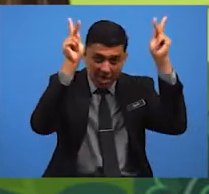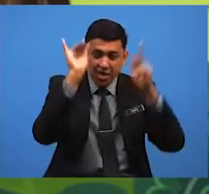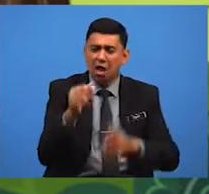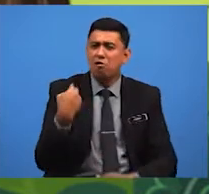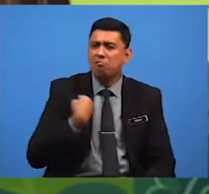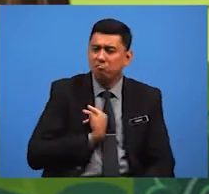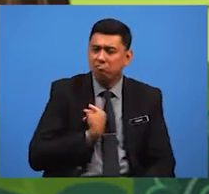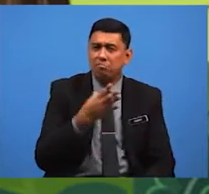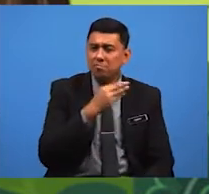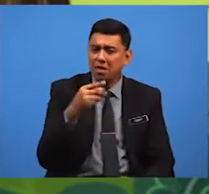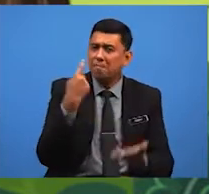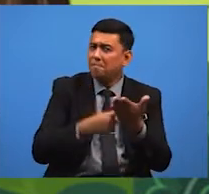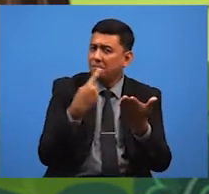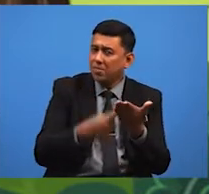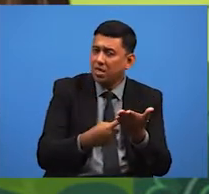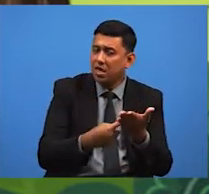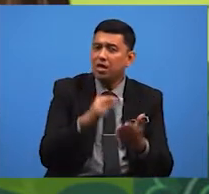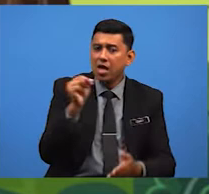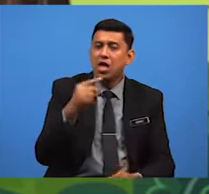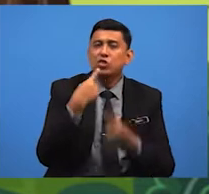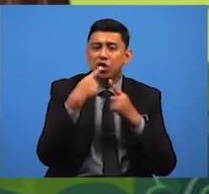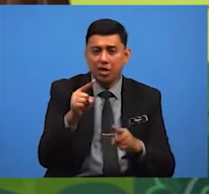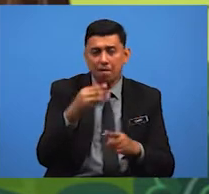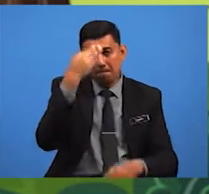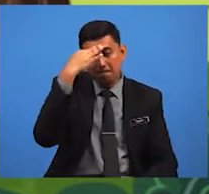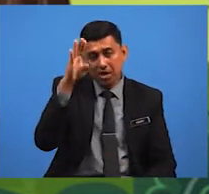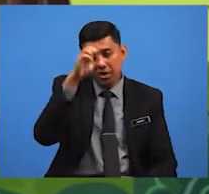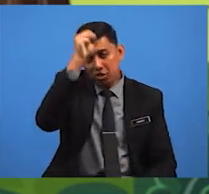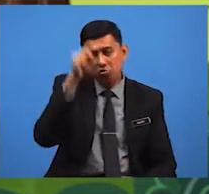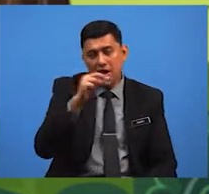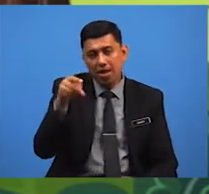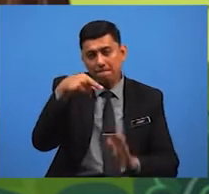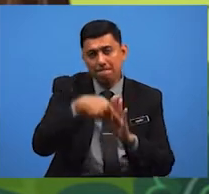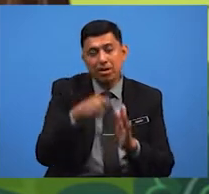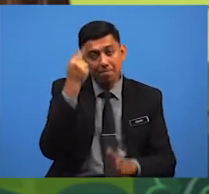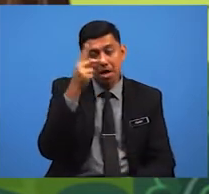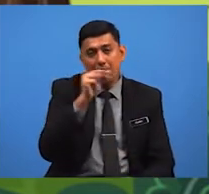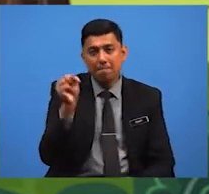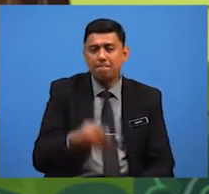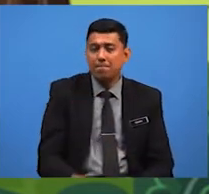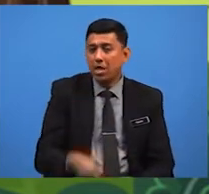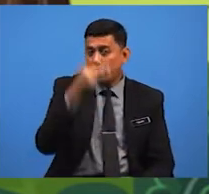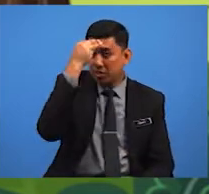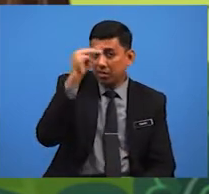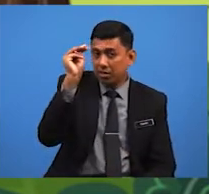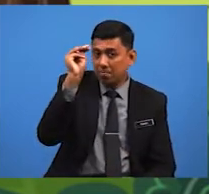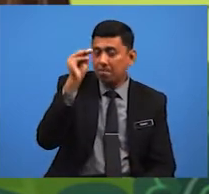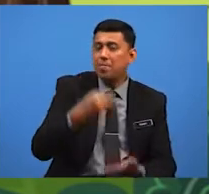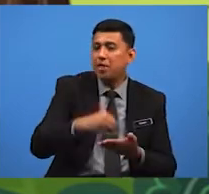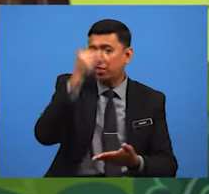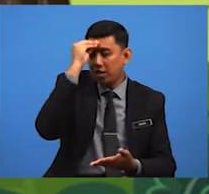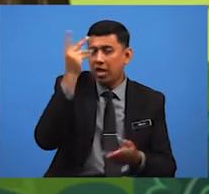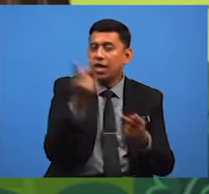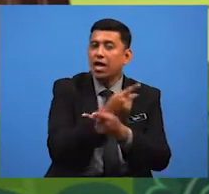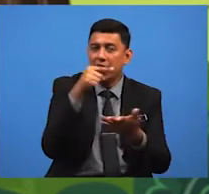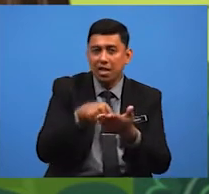lelah dan perbincangan jawapan bagi soalan pemahaman, maka sesi pembelajaran